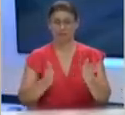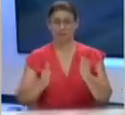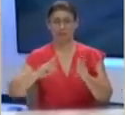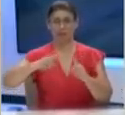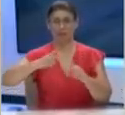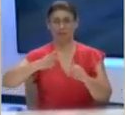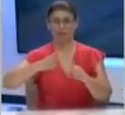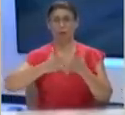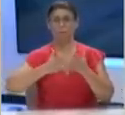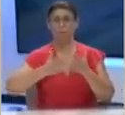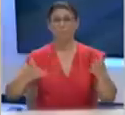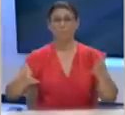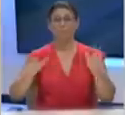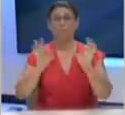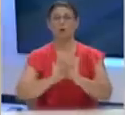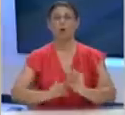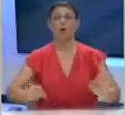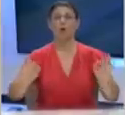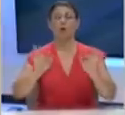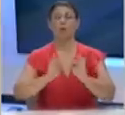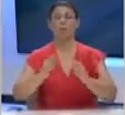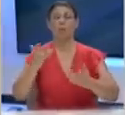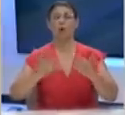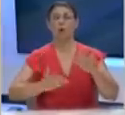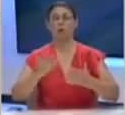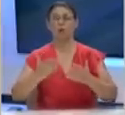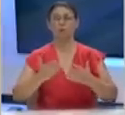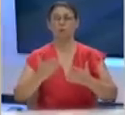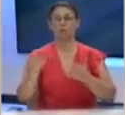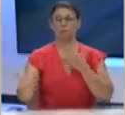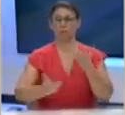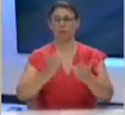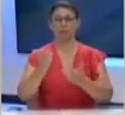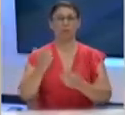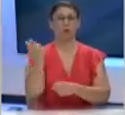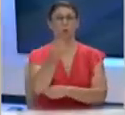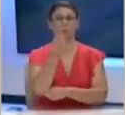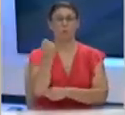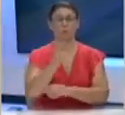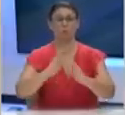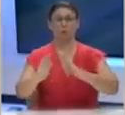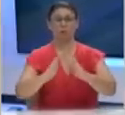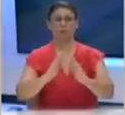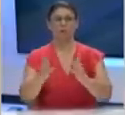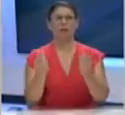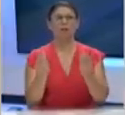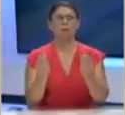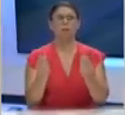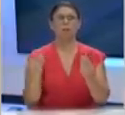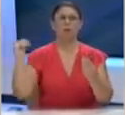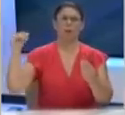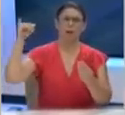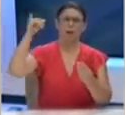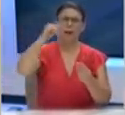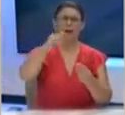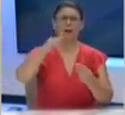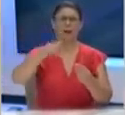δεύτερο μεγαλύτερο προϋπολογισμό για πυροπροστασία και διαθέτει πλήθος εναέριων και επίγειων